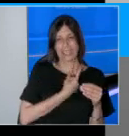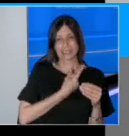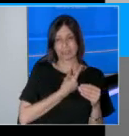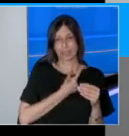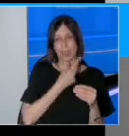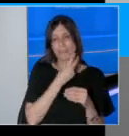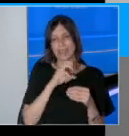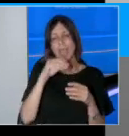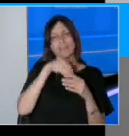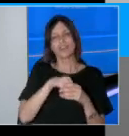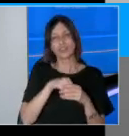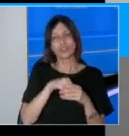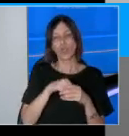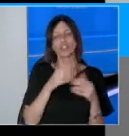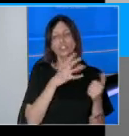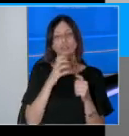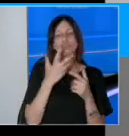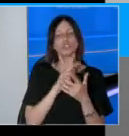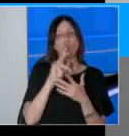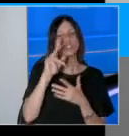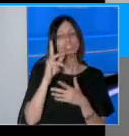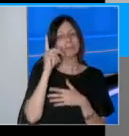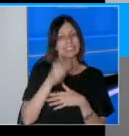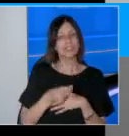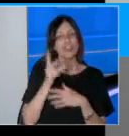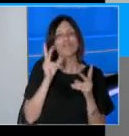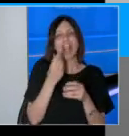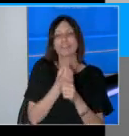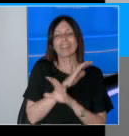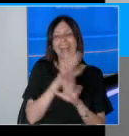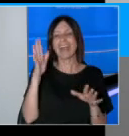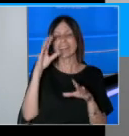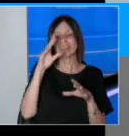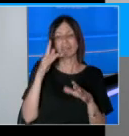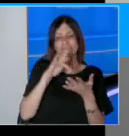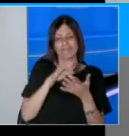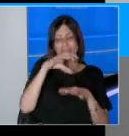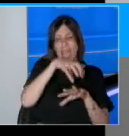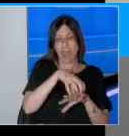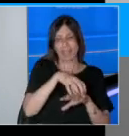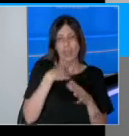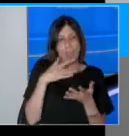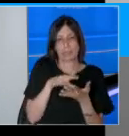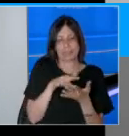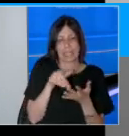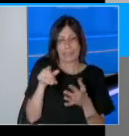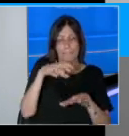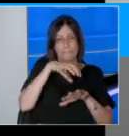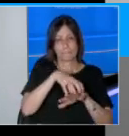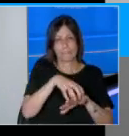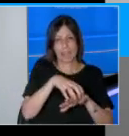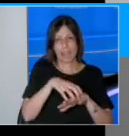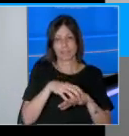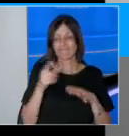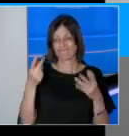200 מתוך תרי"ג מצוות, מתוך 613 מצוות, אפשר לקיים רק בהר הבית, ככה שכאשר אנחנו לא נמצאים בהר הבית, אז